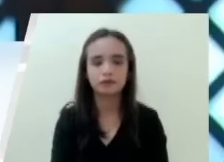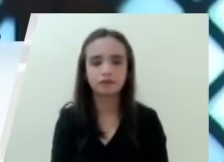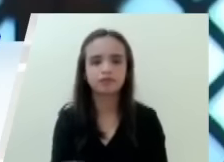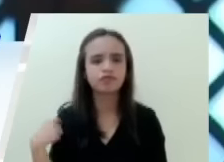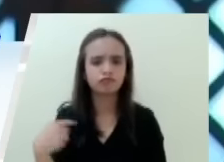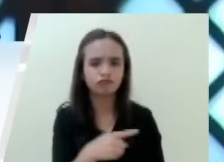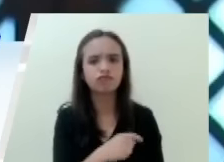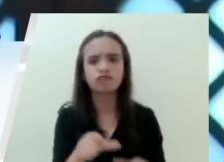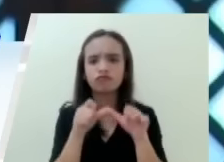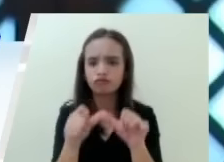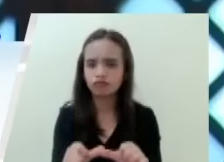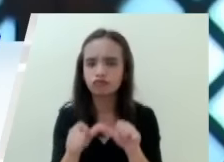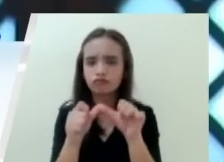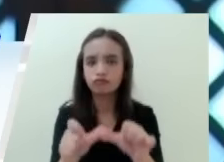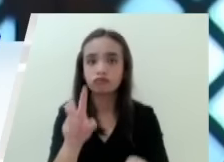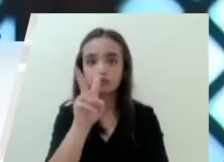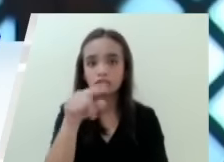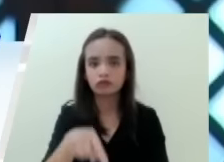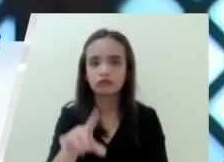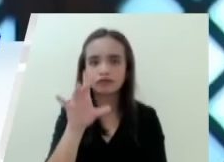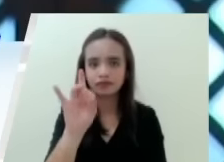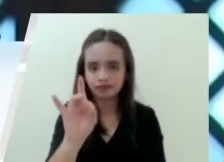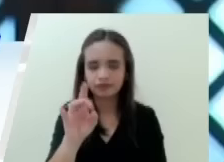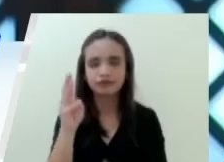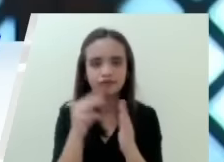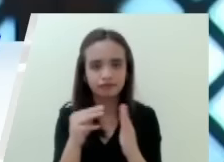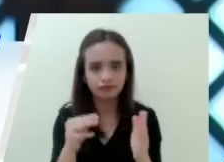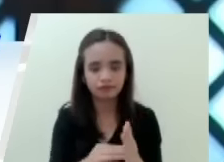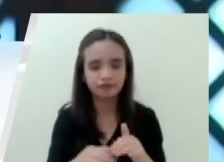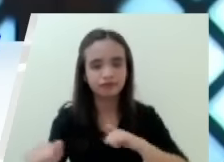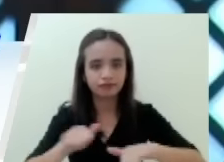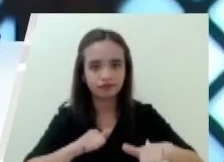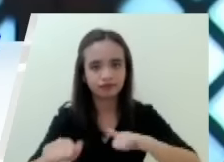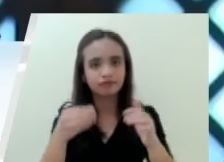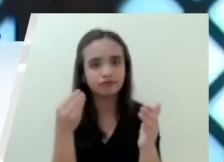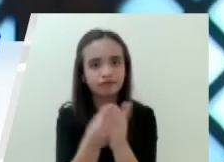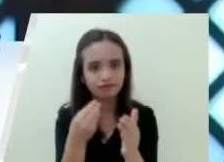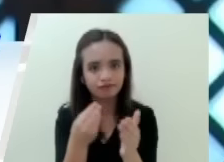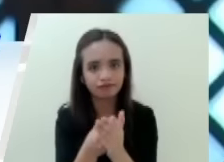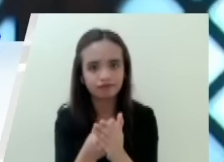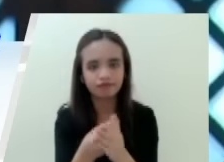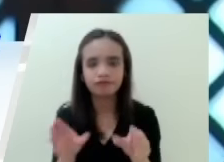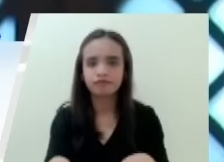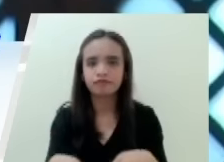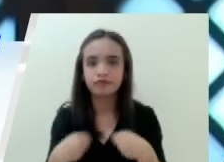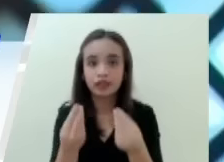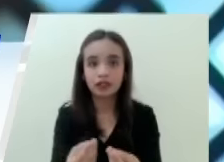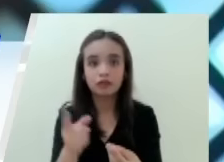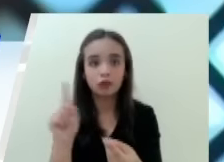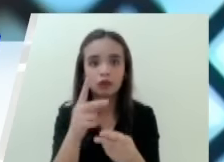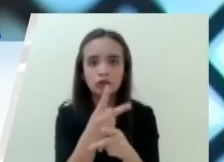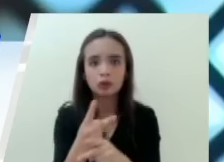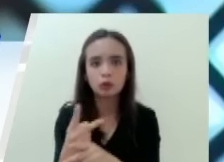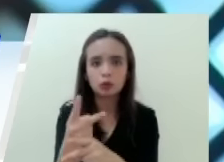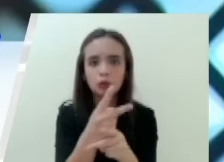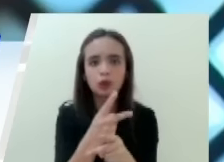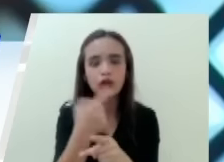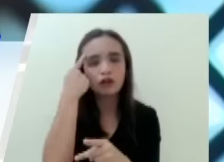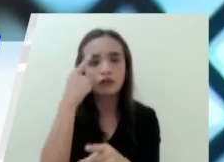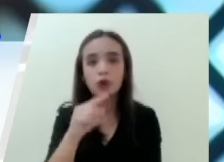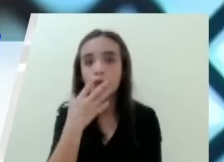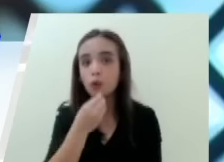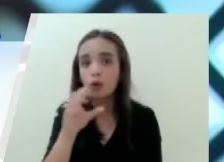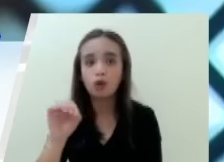mobilize the 2.8 billion peso action fund and provide protection for distressed OFWs to provide forms